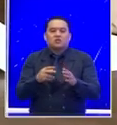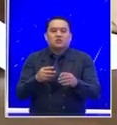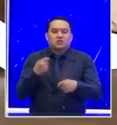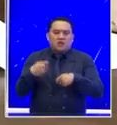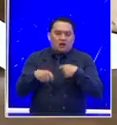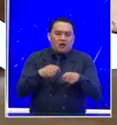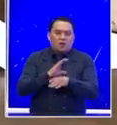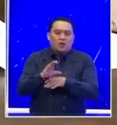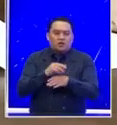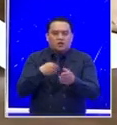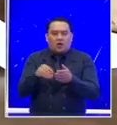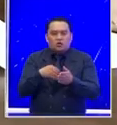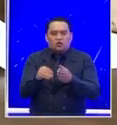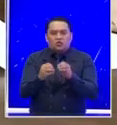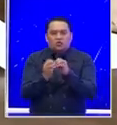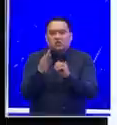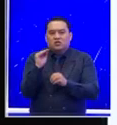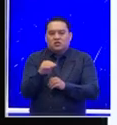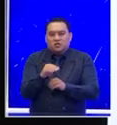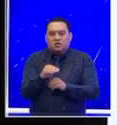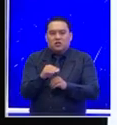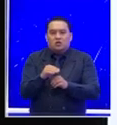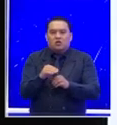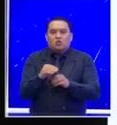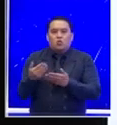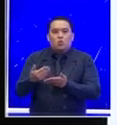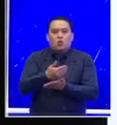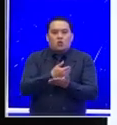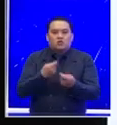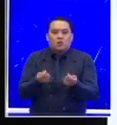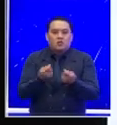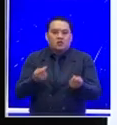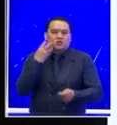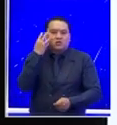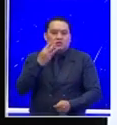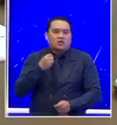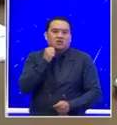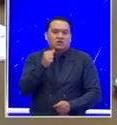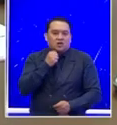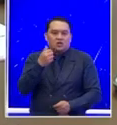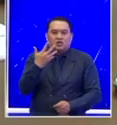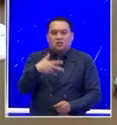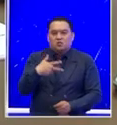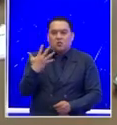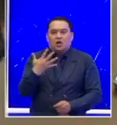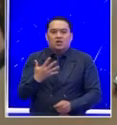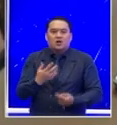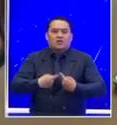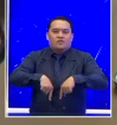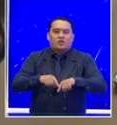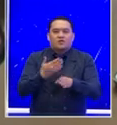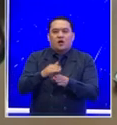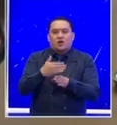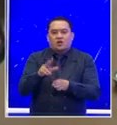сельхозтоваропроизводителей области закуплено 14 тысяч единиц высокоурожайных семян сахарной свеклы. 35 заемщикам выделен